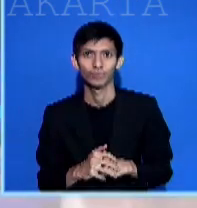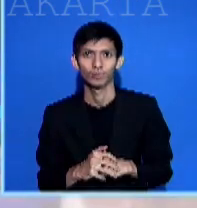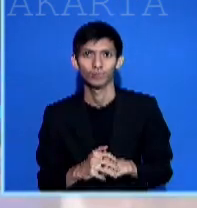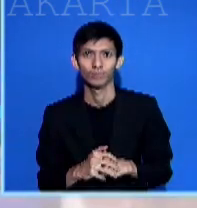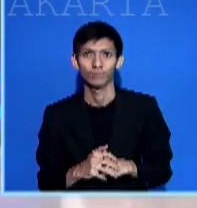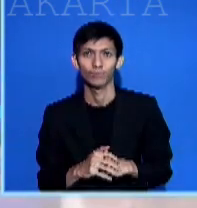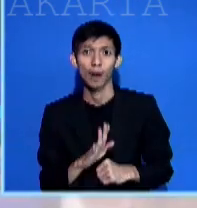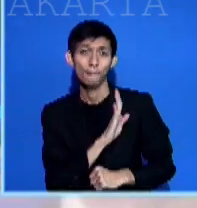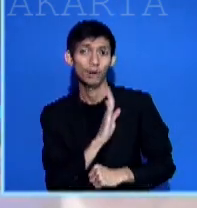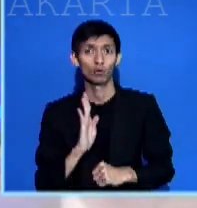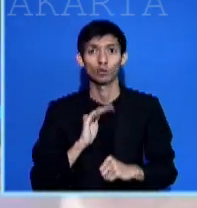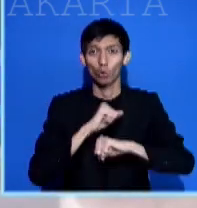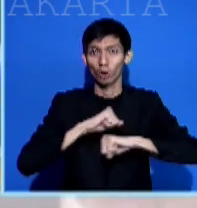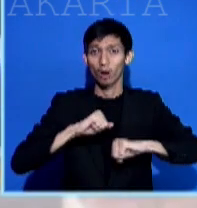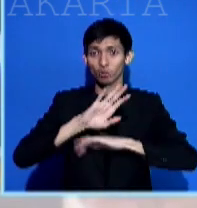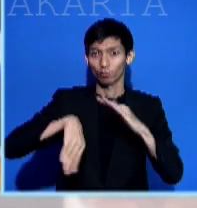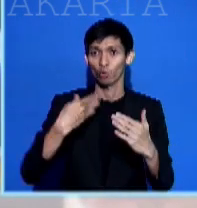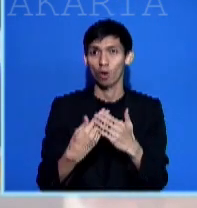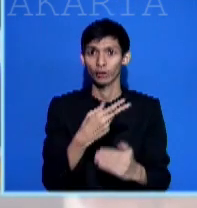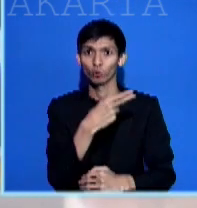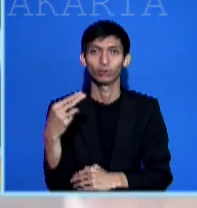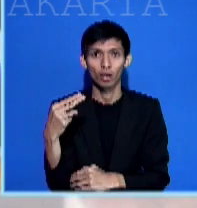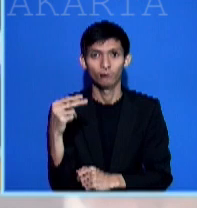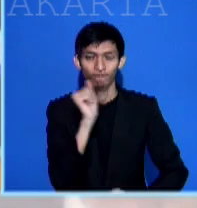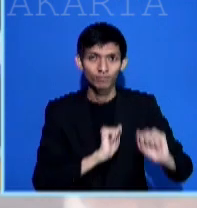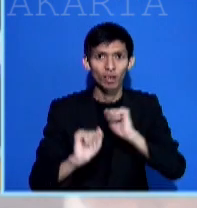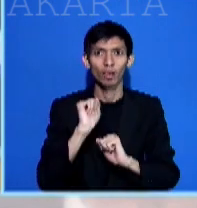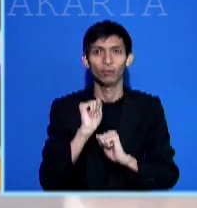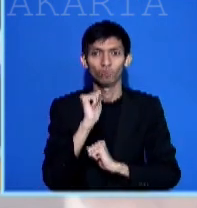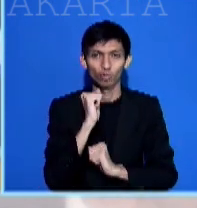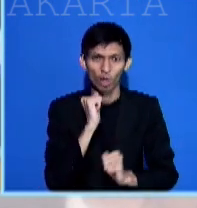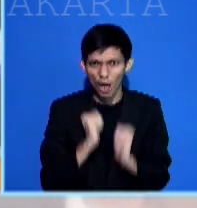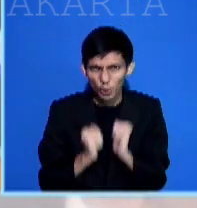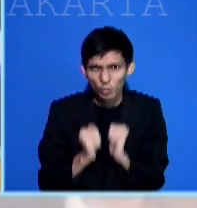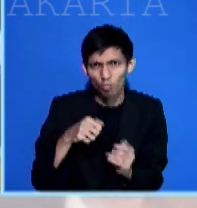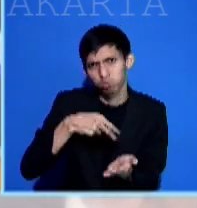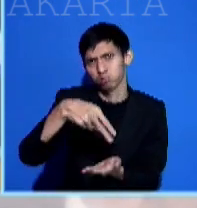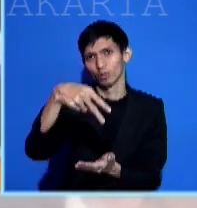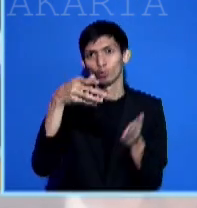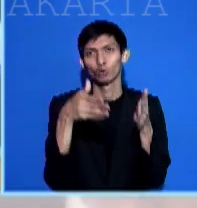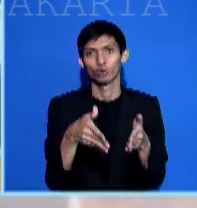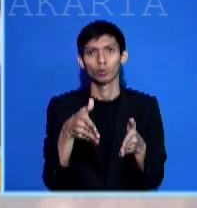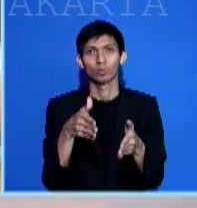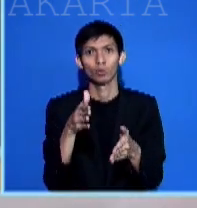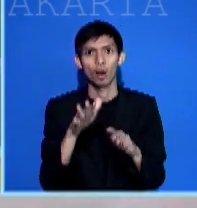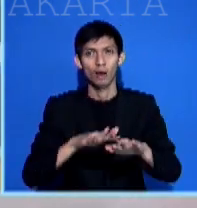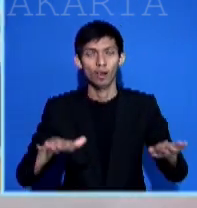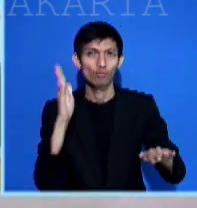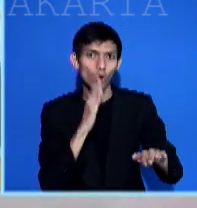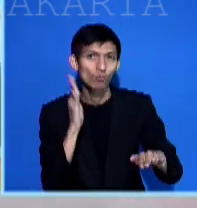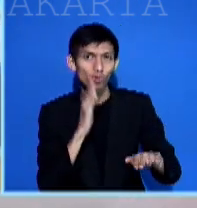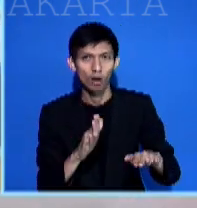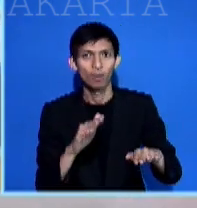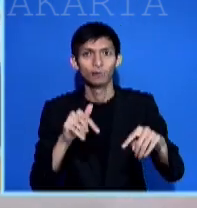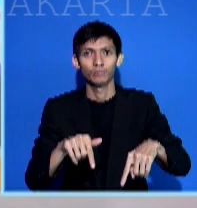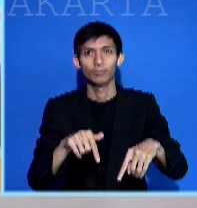pengurus persatuan atletik seluruh Indonesia pasi Sleman menggelar ajang hot sprint contest yang dikhususkan para pelajar dari tingkat kanak-kanak hingga